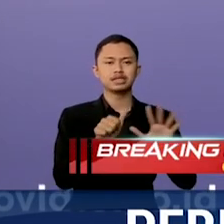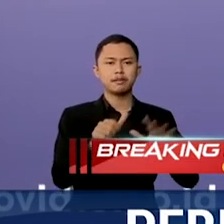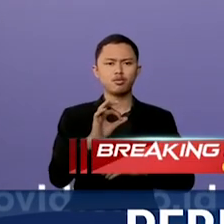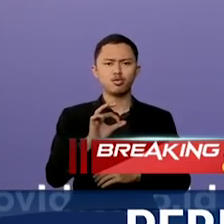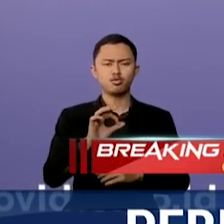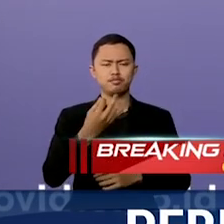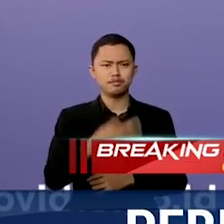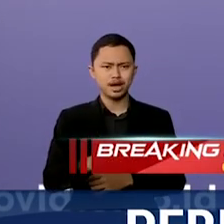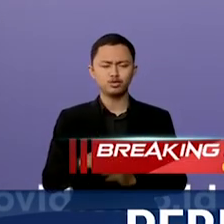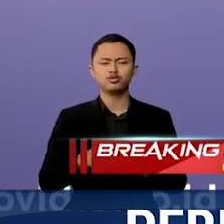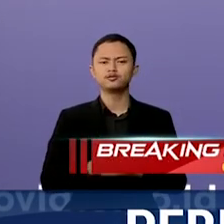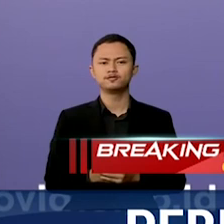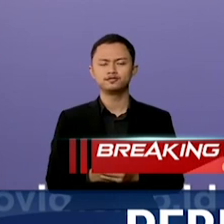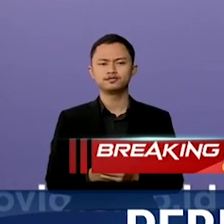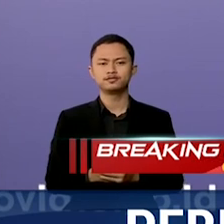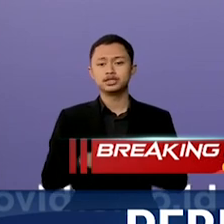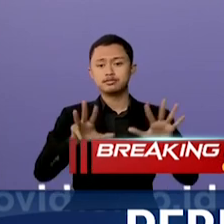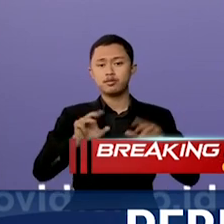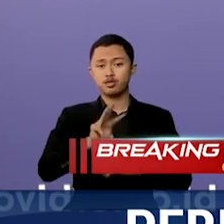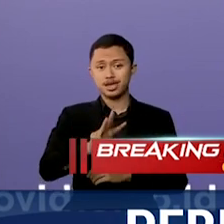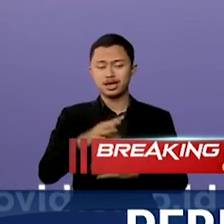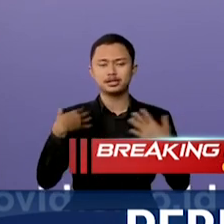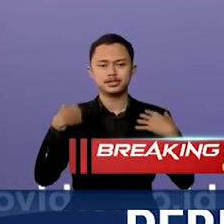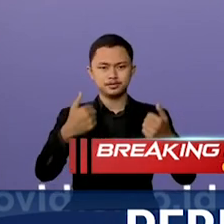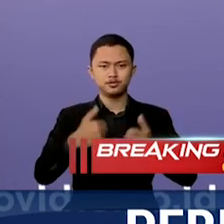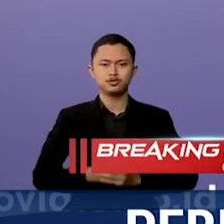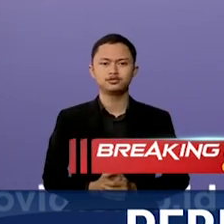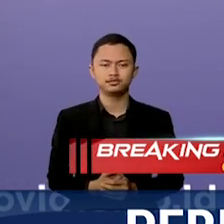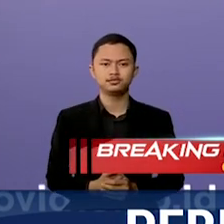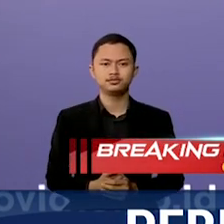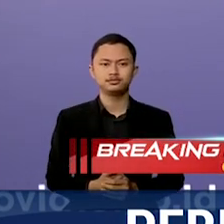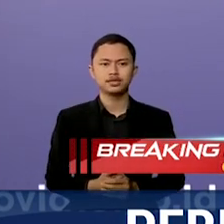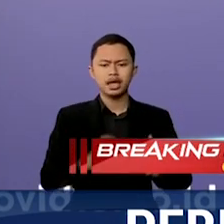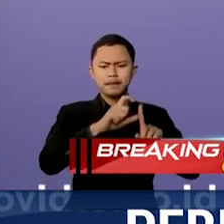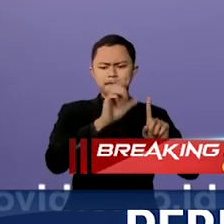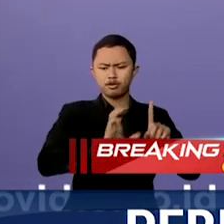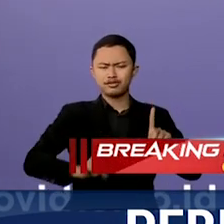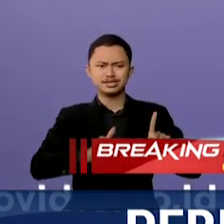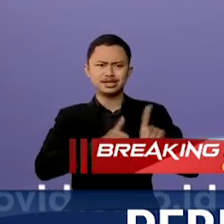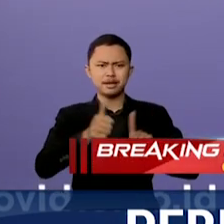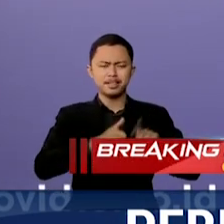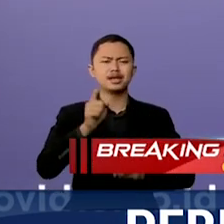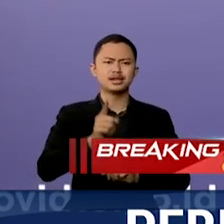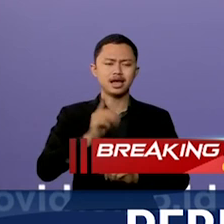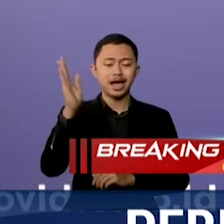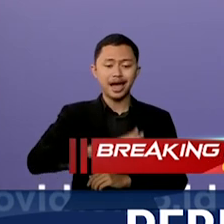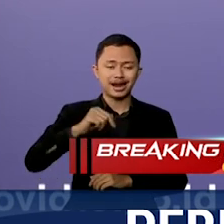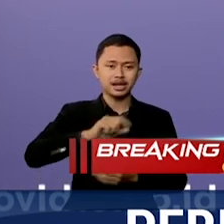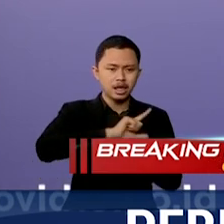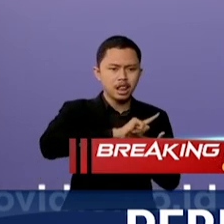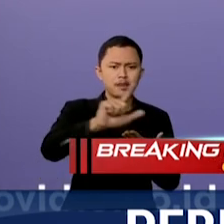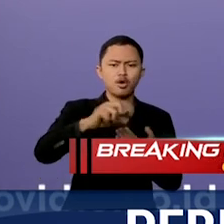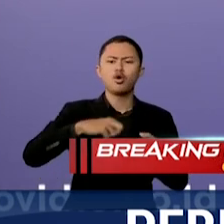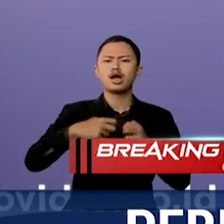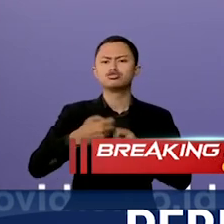baru dan 93 sembuh atau 16 provinsi yang hari ini melaporkan